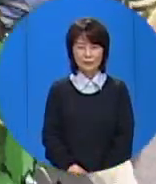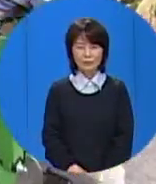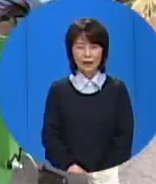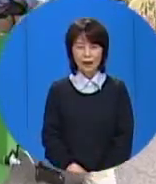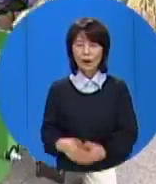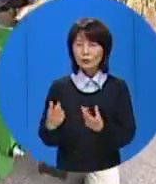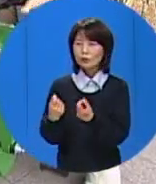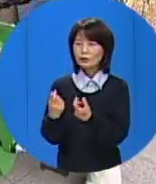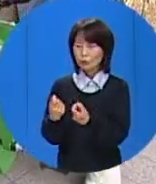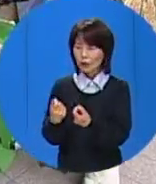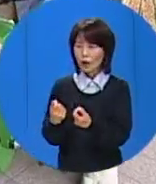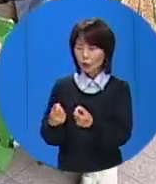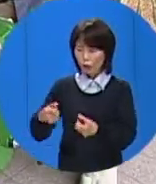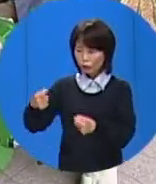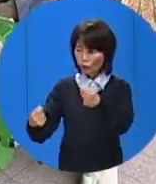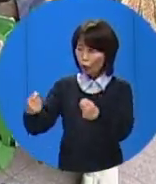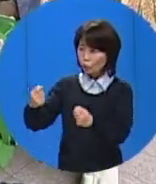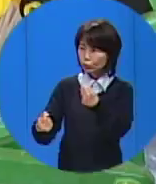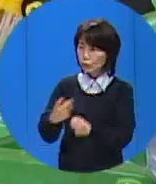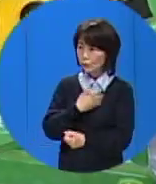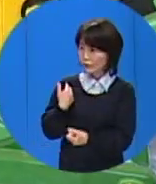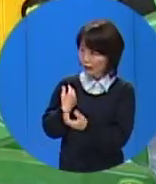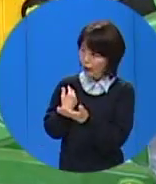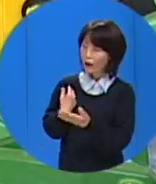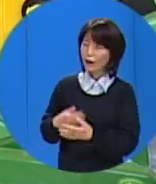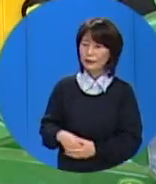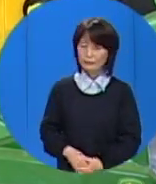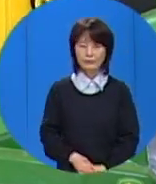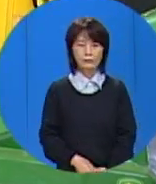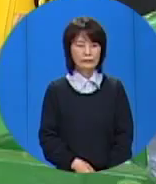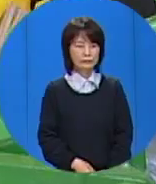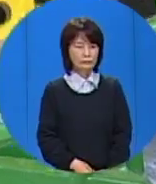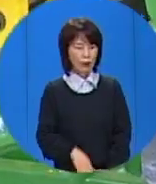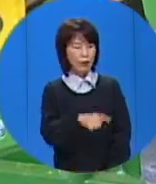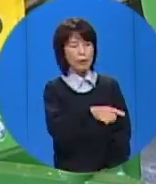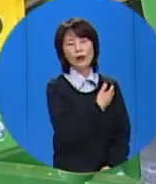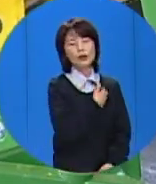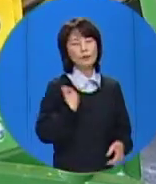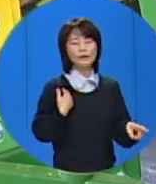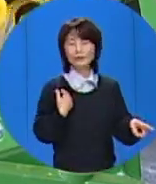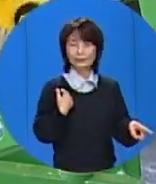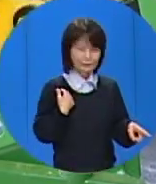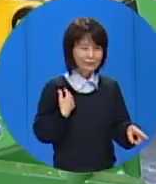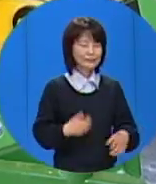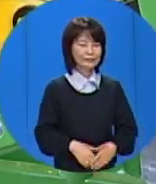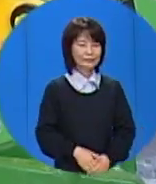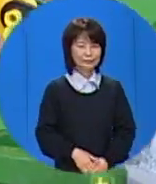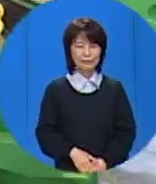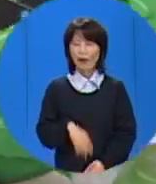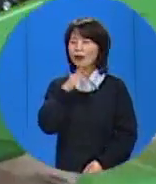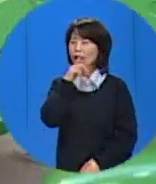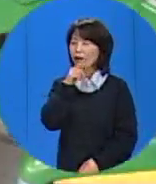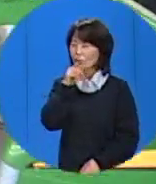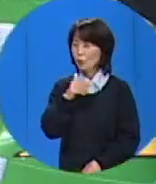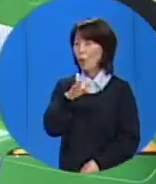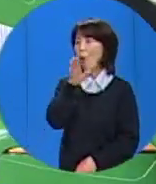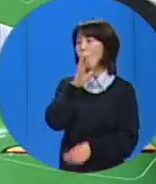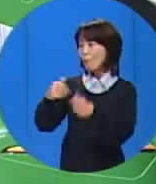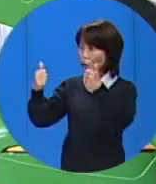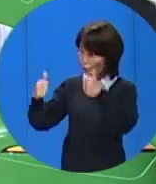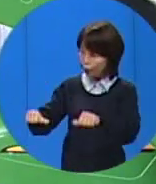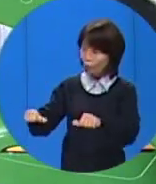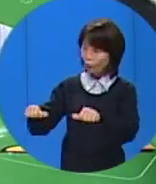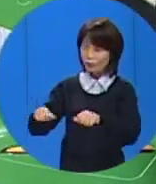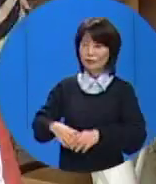なんか動くところがあるんですか。 そうですね、実際こちらの なるほど、はい、本物みたいに動くんですね。 そうですね、は